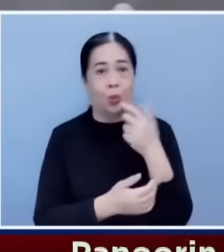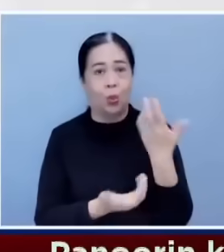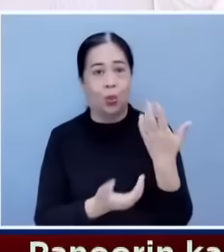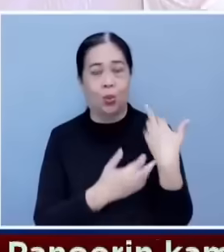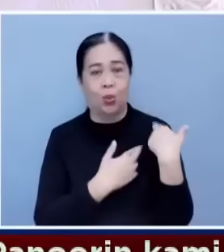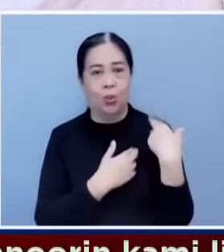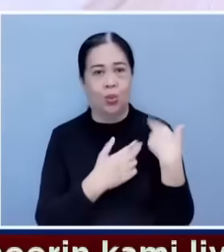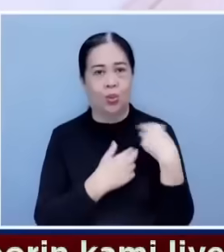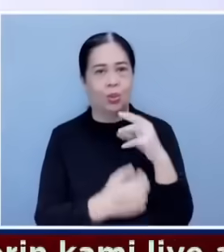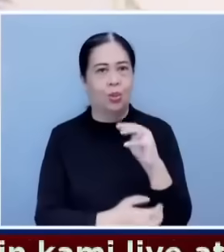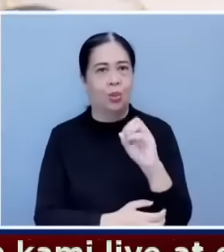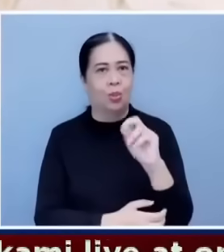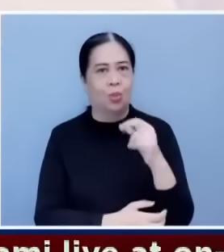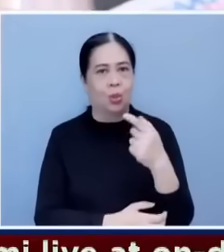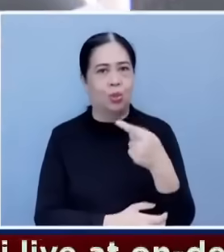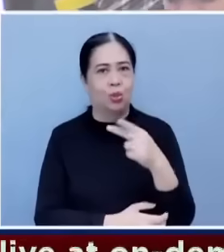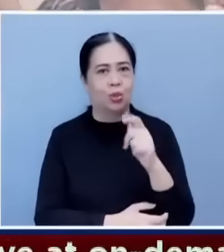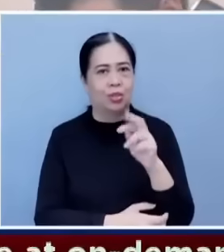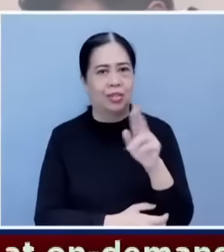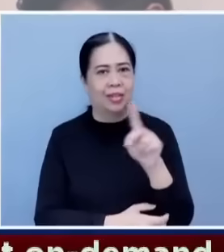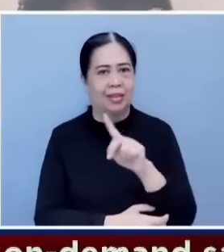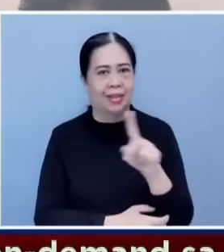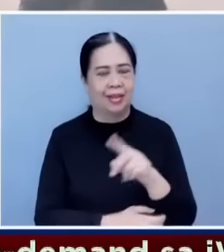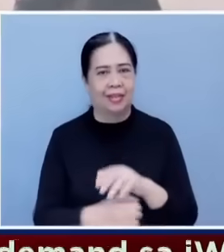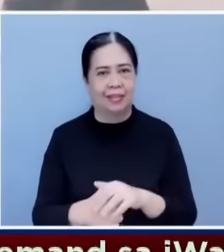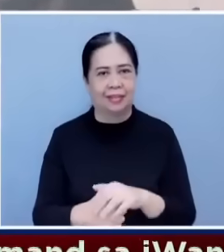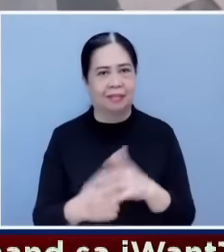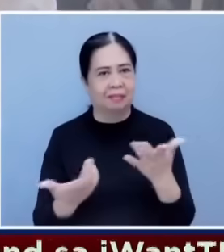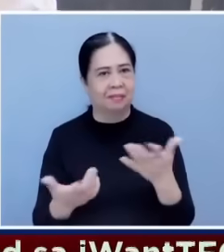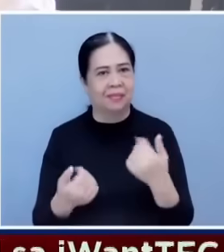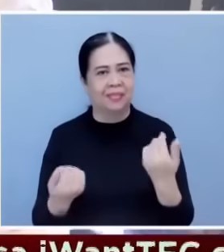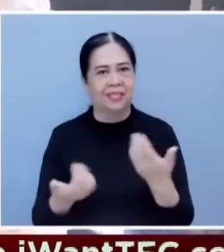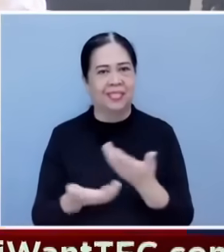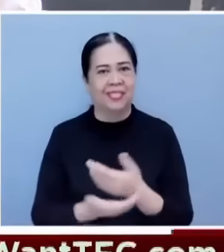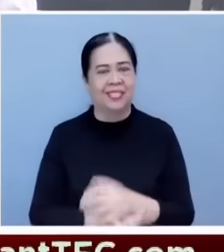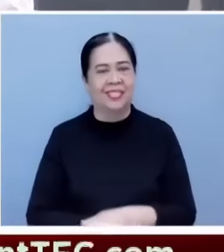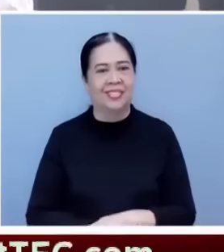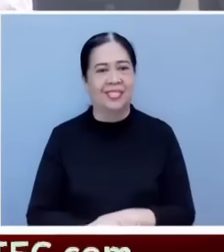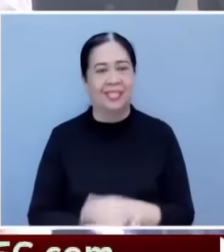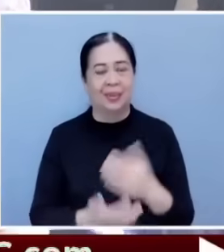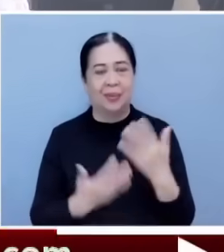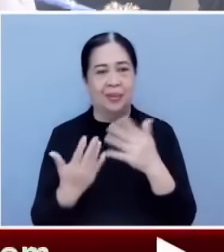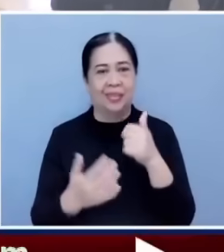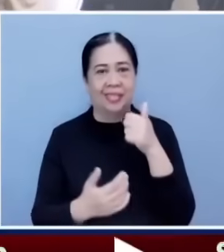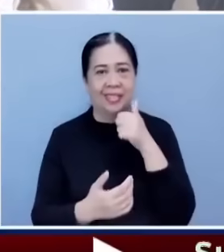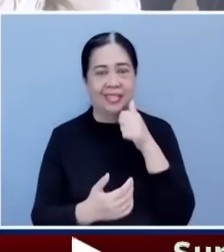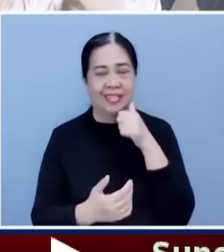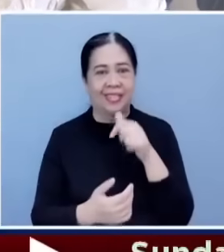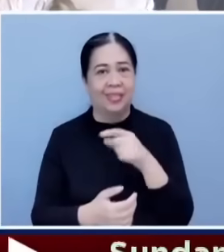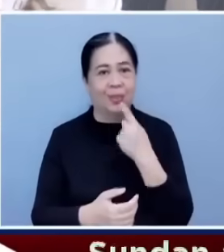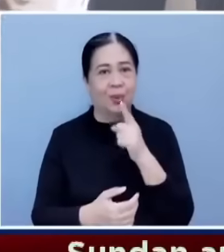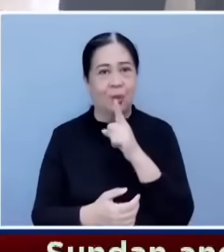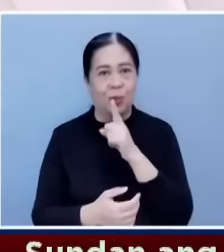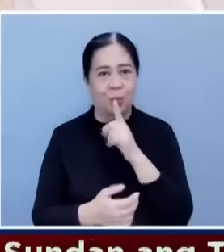Full support ang pamilya. Elvis is in the building. At birthday girl na si Annabel Rama.